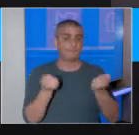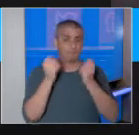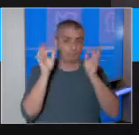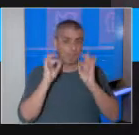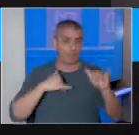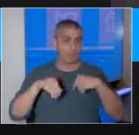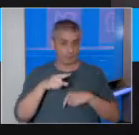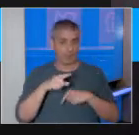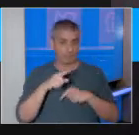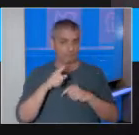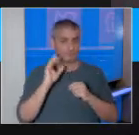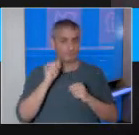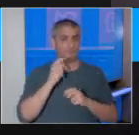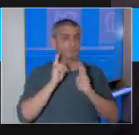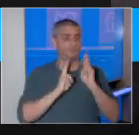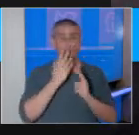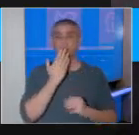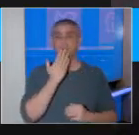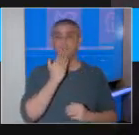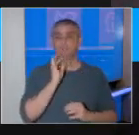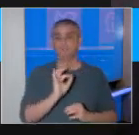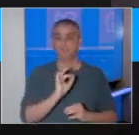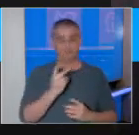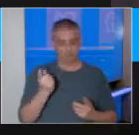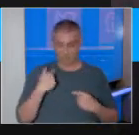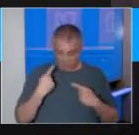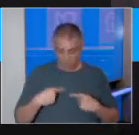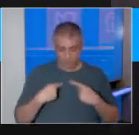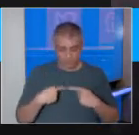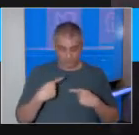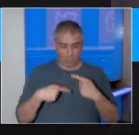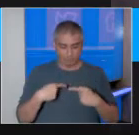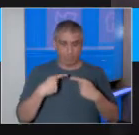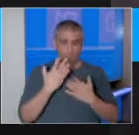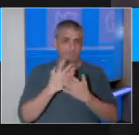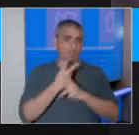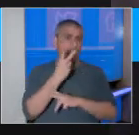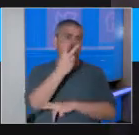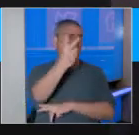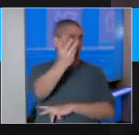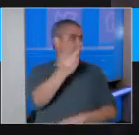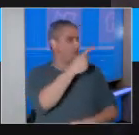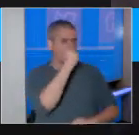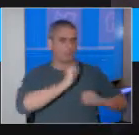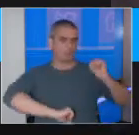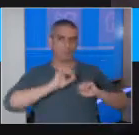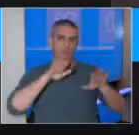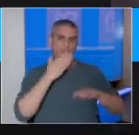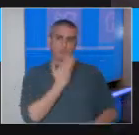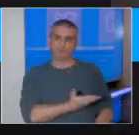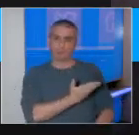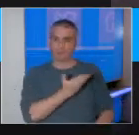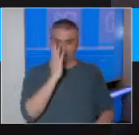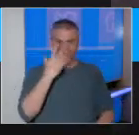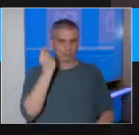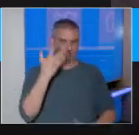חנויות רחוב שמחזיקות יצור כחול לבן, ומשום מה עוד יום ועוד יום, וכבר עבור חודש... תראה, דני, אתה רואה את ההתנהלות של הממשלה הזאת, יש